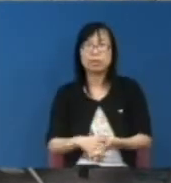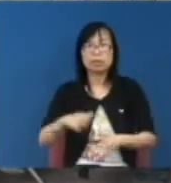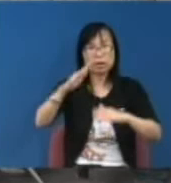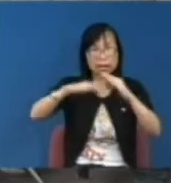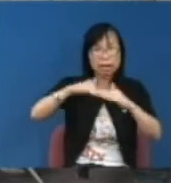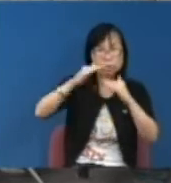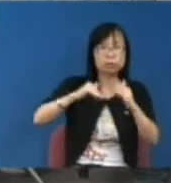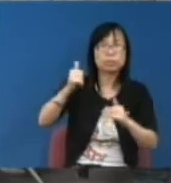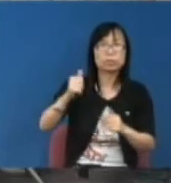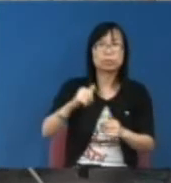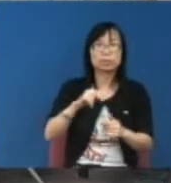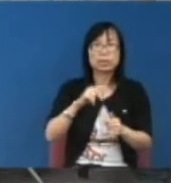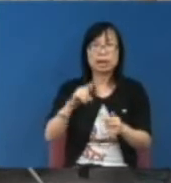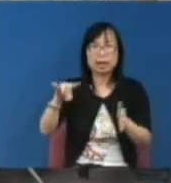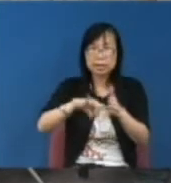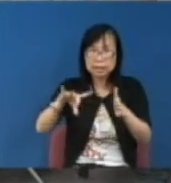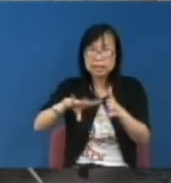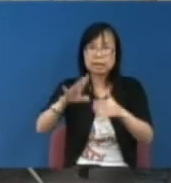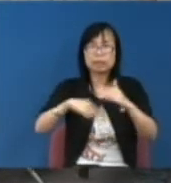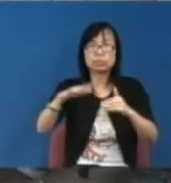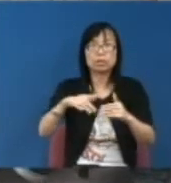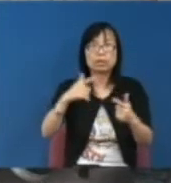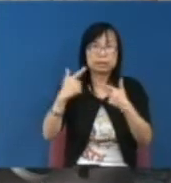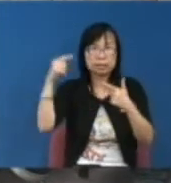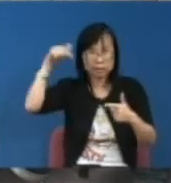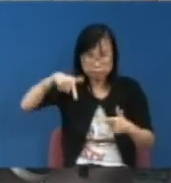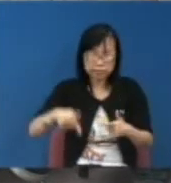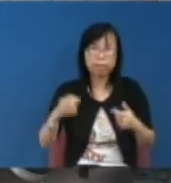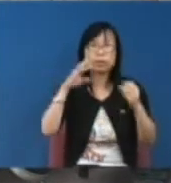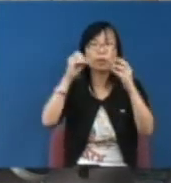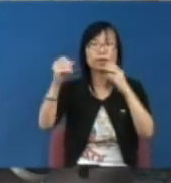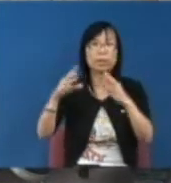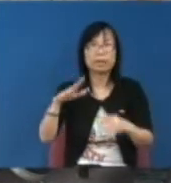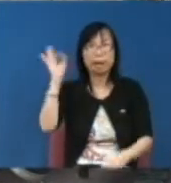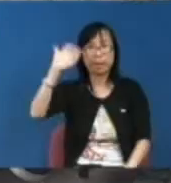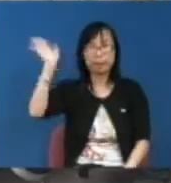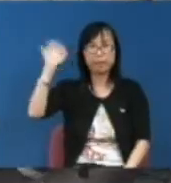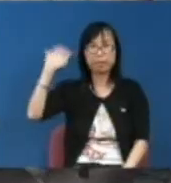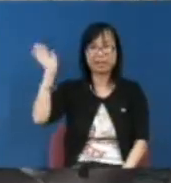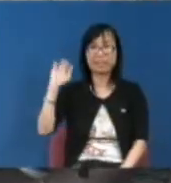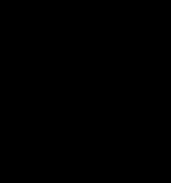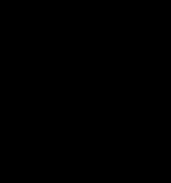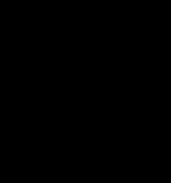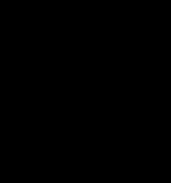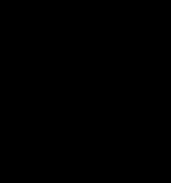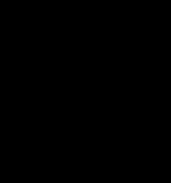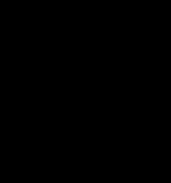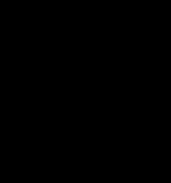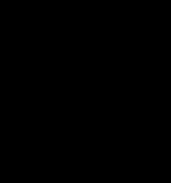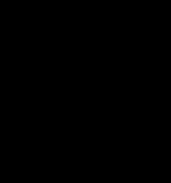源啦。 好啊， 咁我哋希望咧就喺能源方面更加深入討論一下咯。 OK， 好 ，OK， 拜拜，多謝曬。